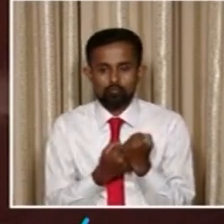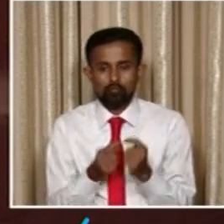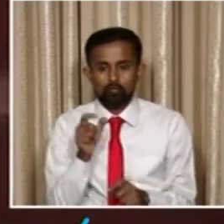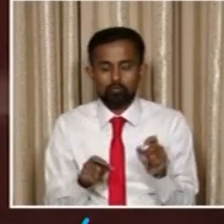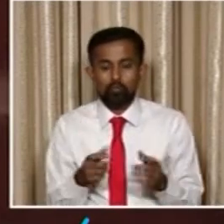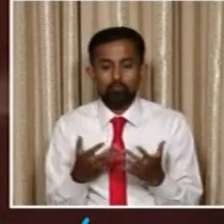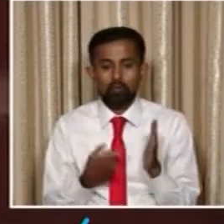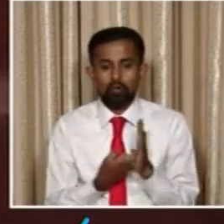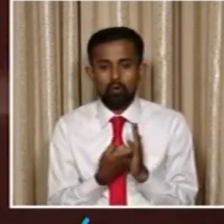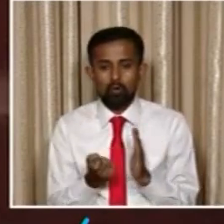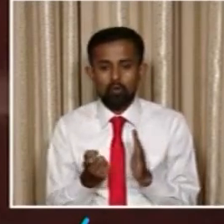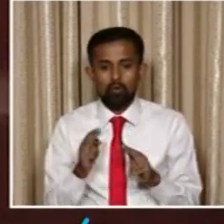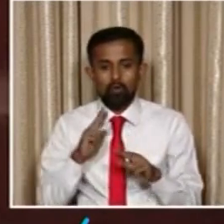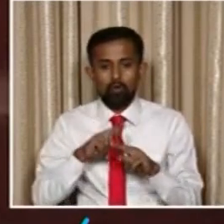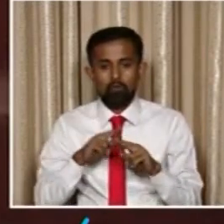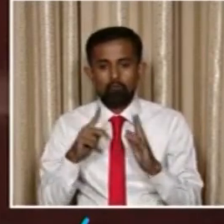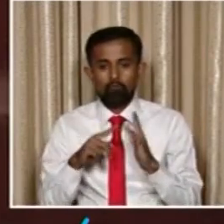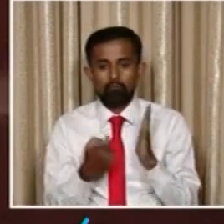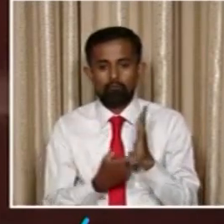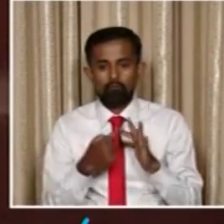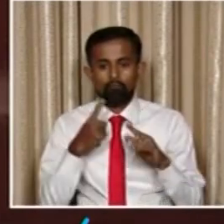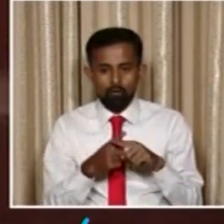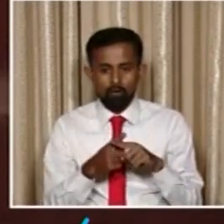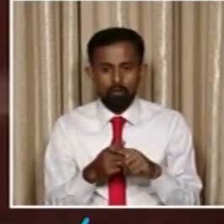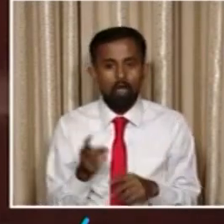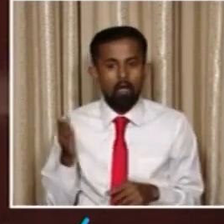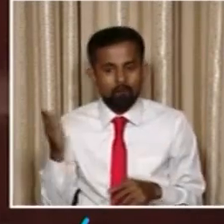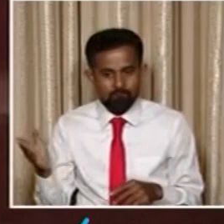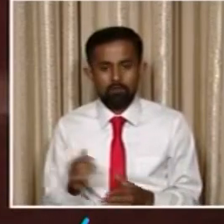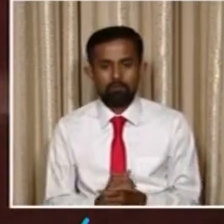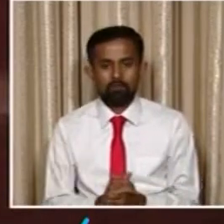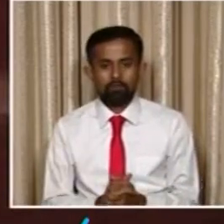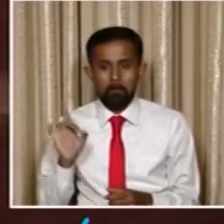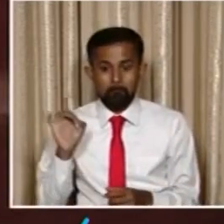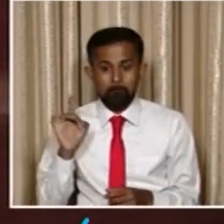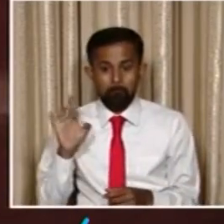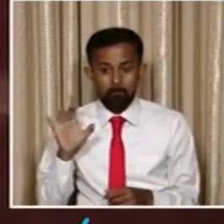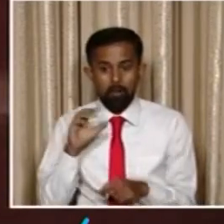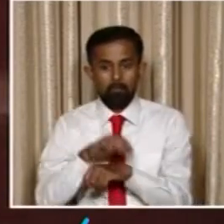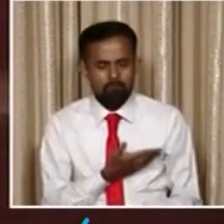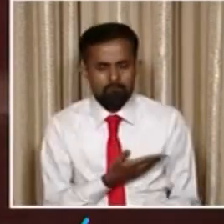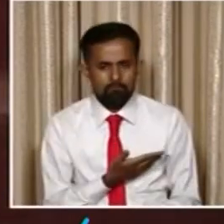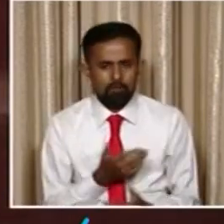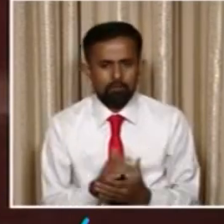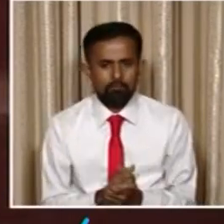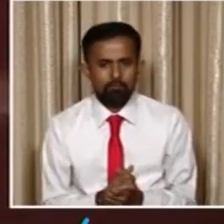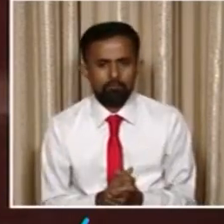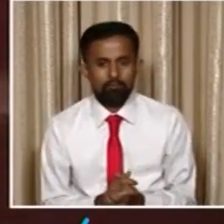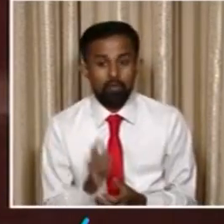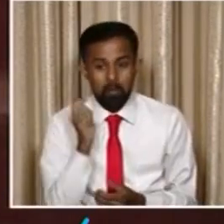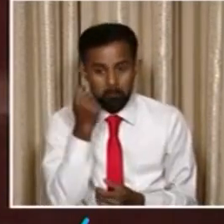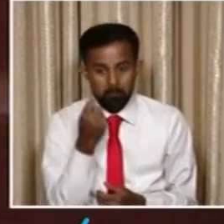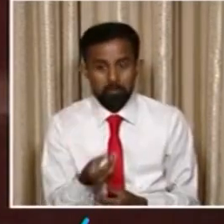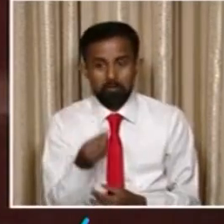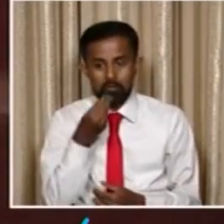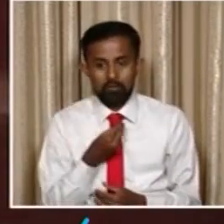නීති විරෝධී ෆොරෙක්ස් අඩවි මේ පවත්වාගෙන යන ආයතන. එවැනි ආයතන 15ක් හඳුනාගෙන තිබෙනවා. දැන් මේ ජයග්‍රහණය